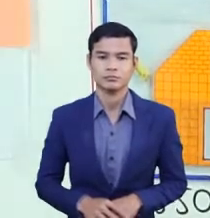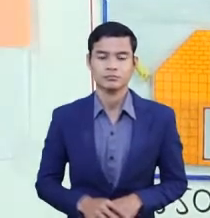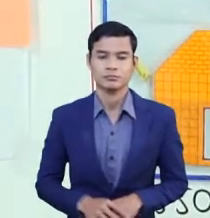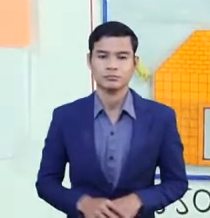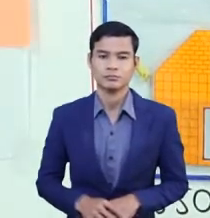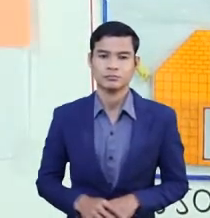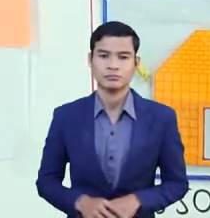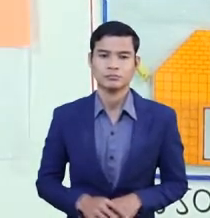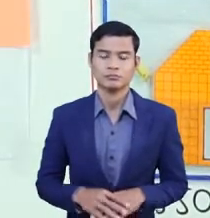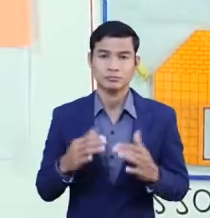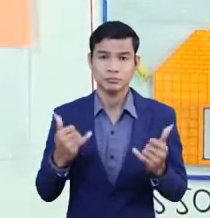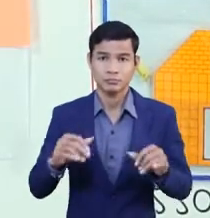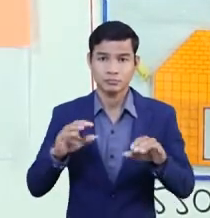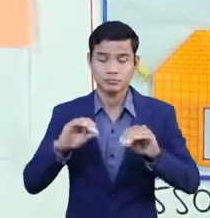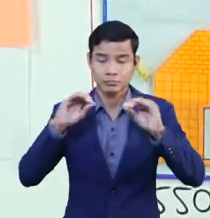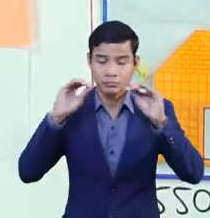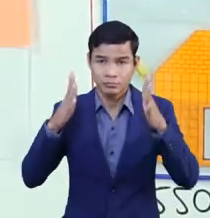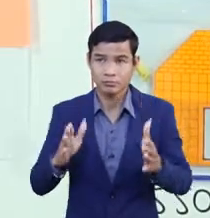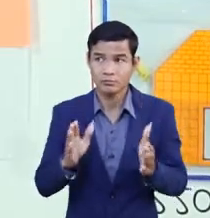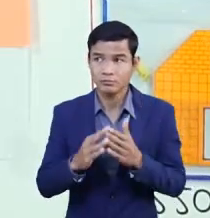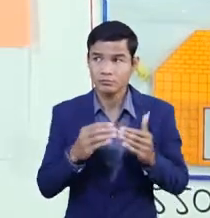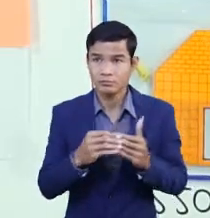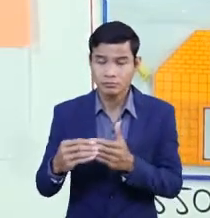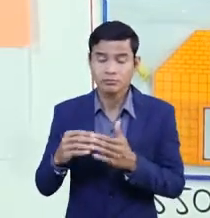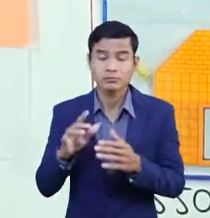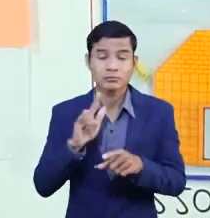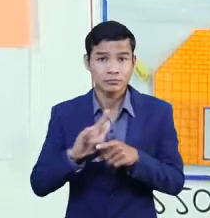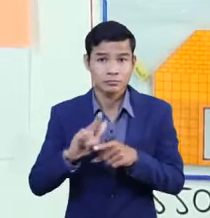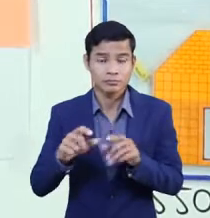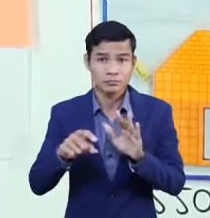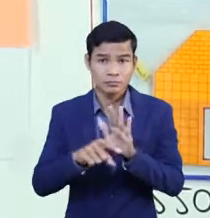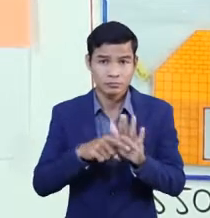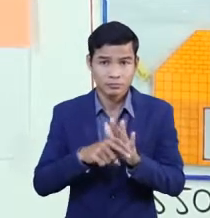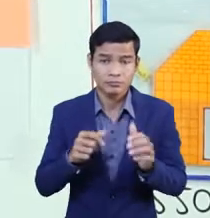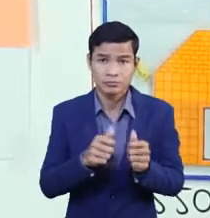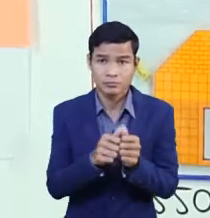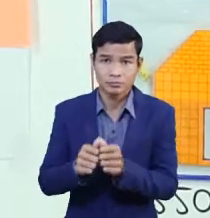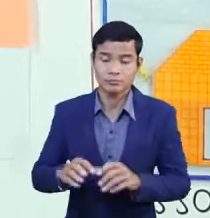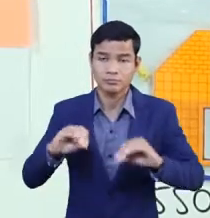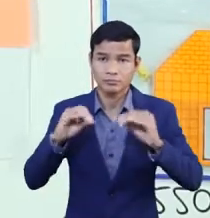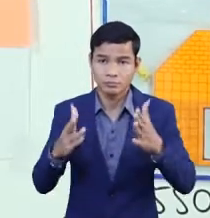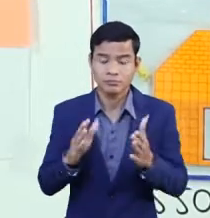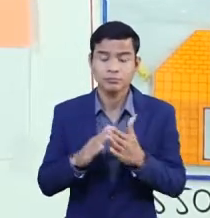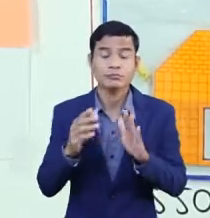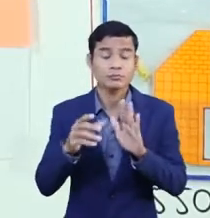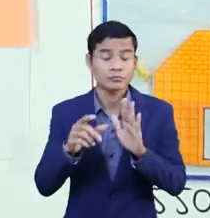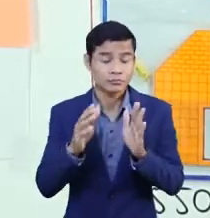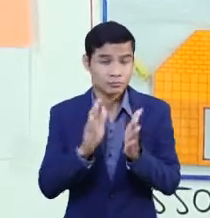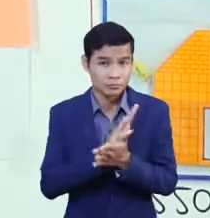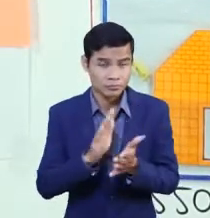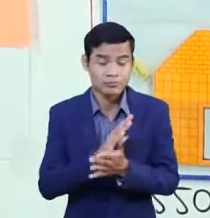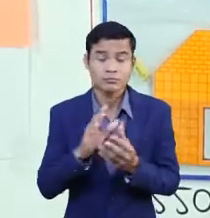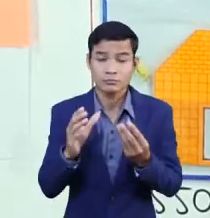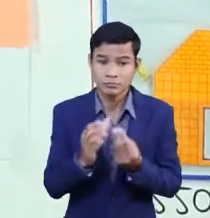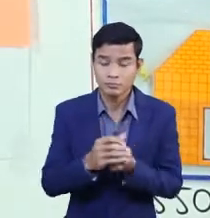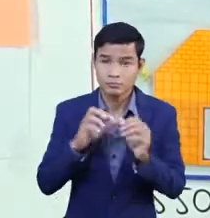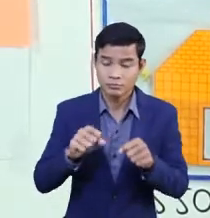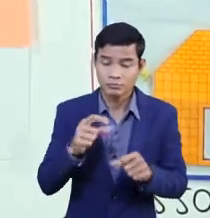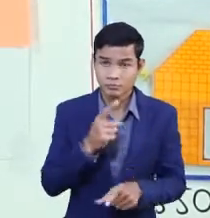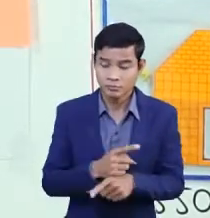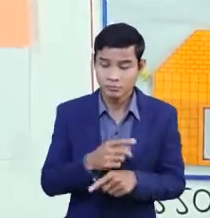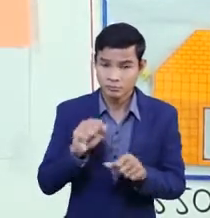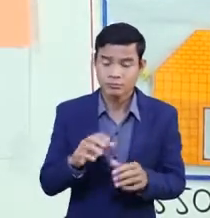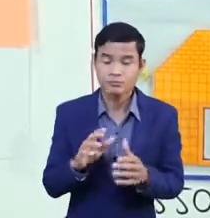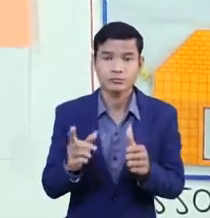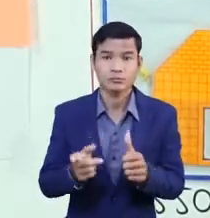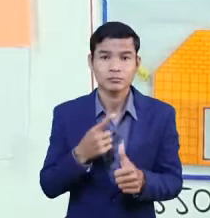តោះអញ្ចឹងអ្នកគ្រូនឹងនាំកូនមកធ្វើប្រមាណវិធីដកដើម្បីផ្ទៀងផ្ទាត់ជាមួយនឹងការដកបន្តិចចំនួនថាតើត្រឹមត្រូវទេតើចាប់ដើមអញ្ចឹ